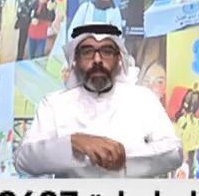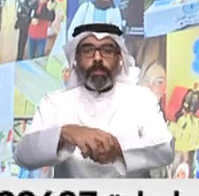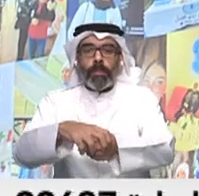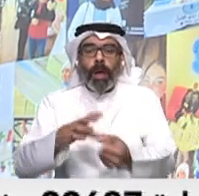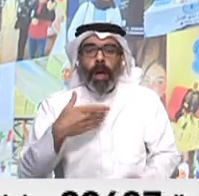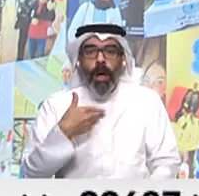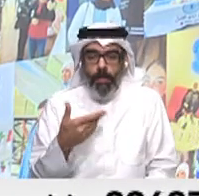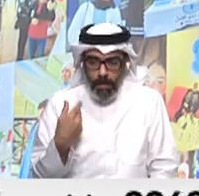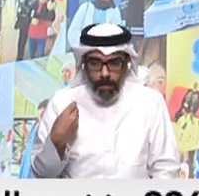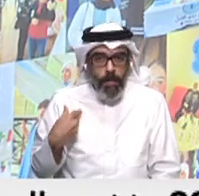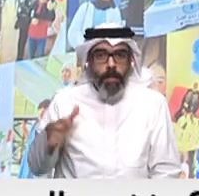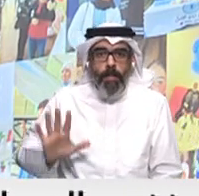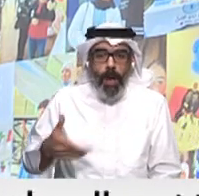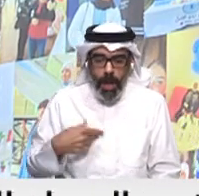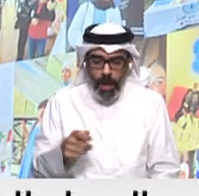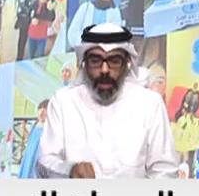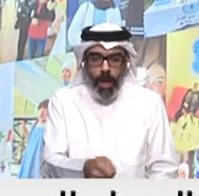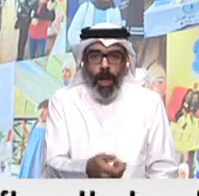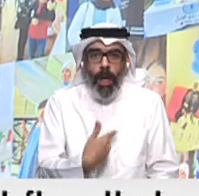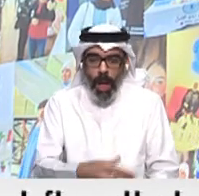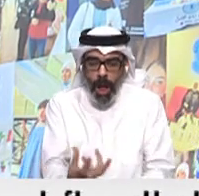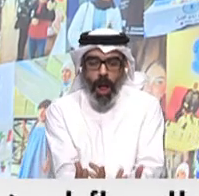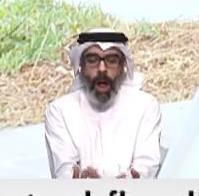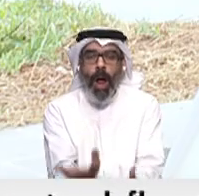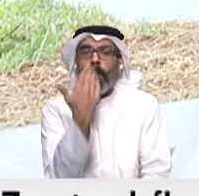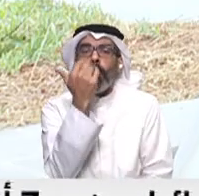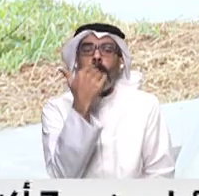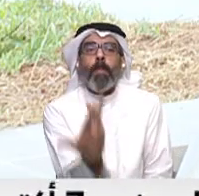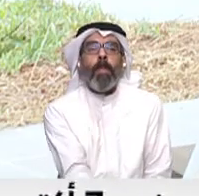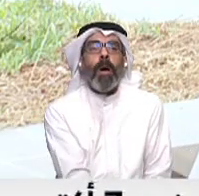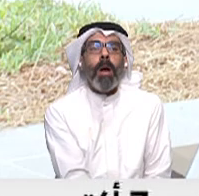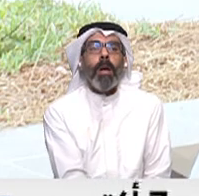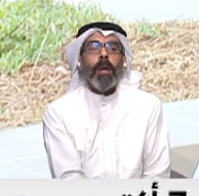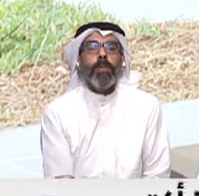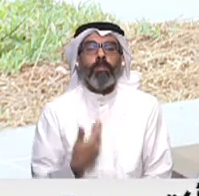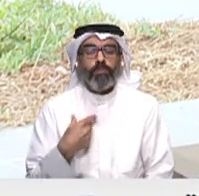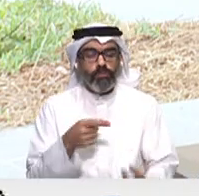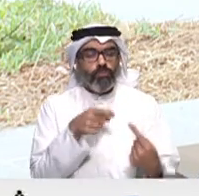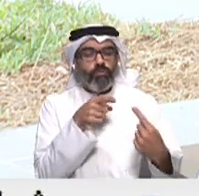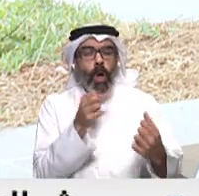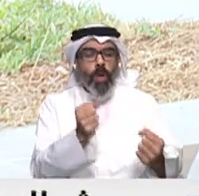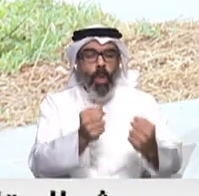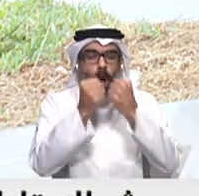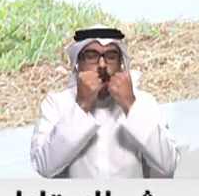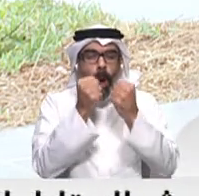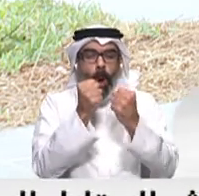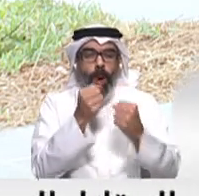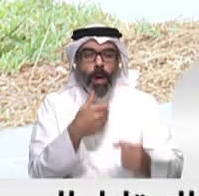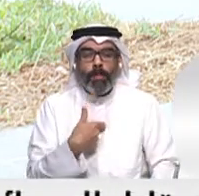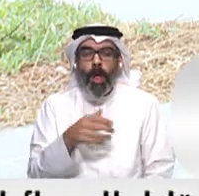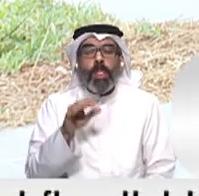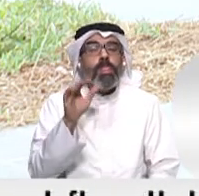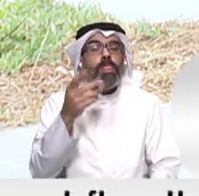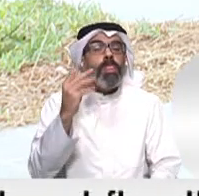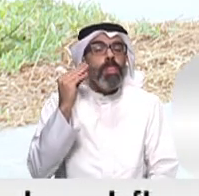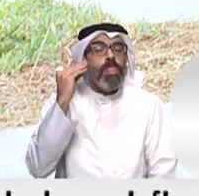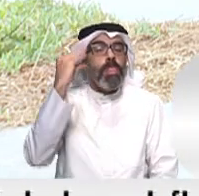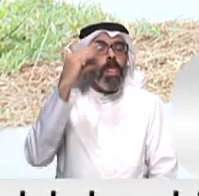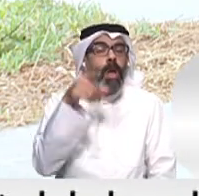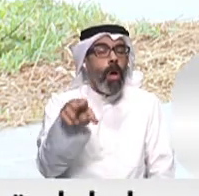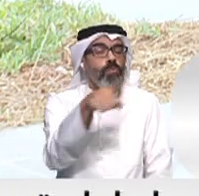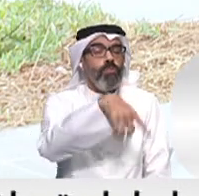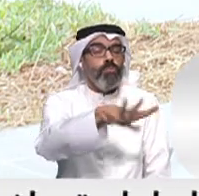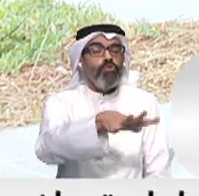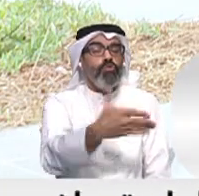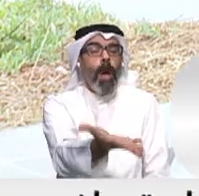البيضاء لأن الأرضيات مو مهيئة. كل هذه التحديات تعتمد على الثقافة العامة للمجتمع،